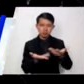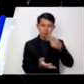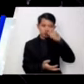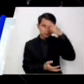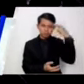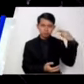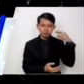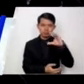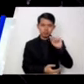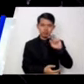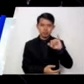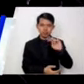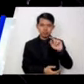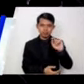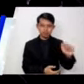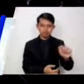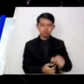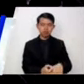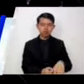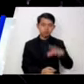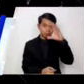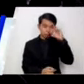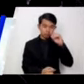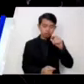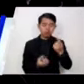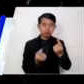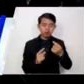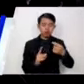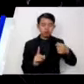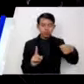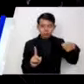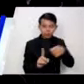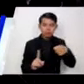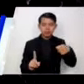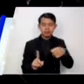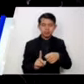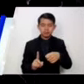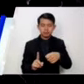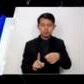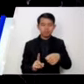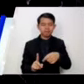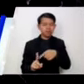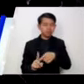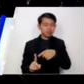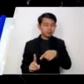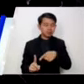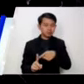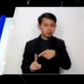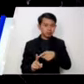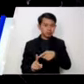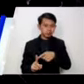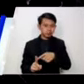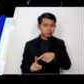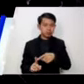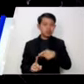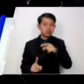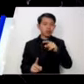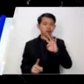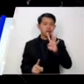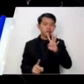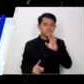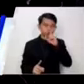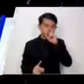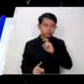lalaki, walang kalaban-labang tinataga ng isa pang lalaki. Dead on the spot ang biktima na kinilala bilang isang 40-year-old na construction worker.